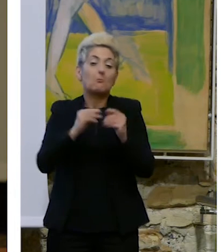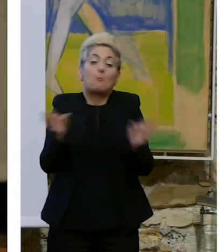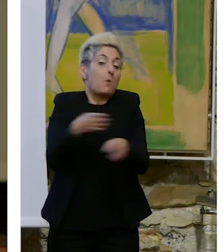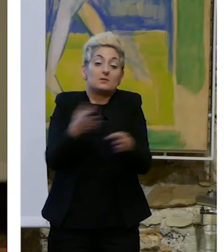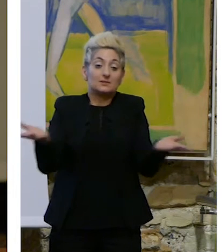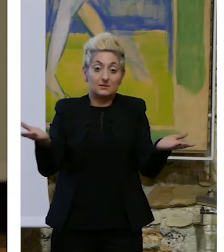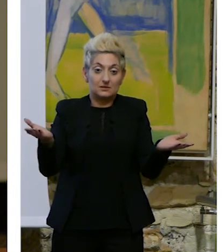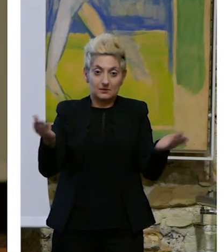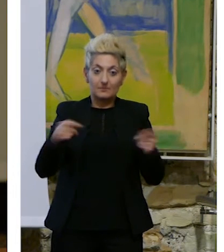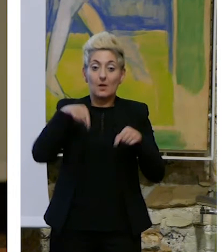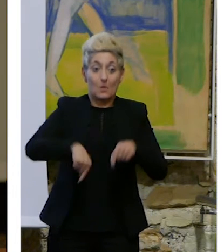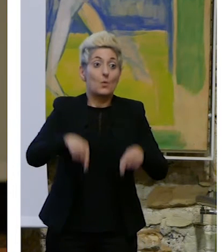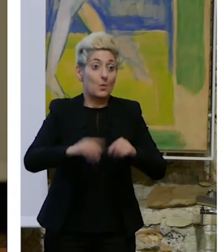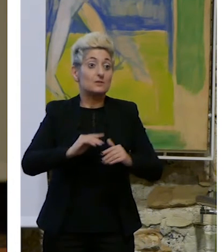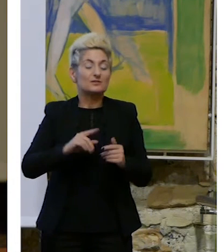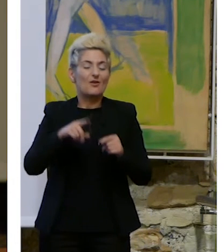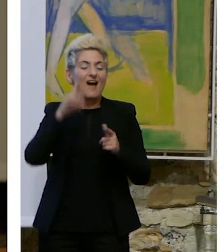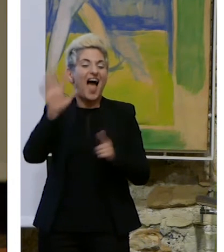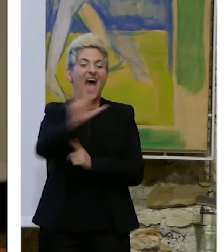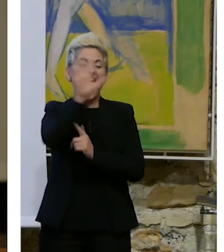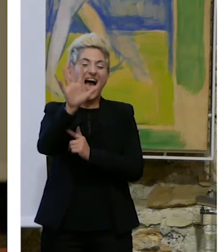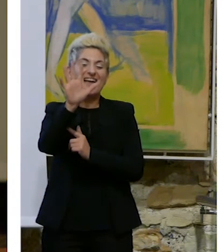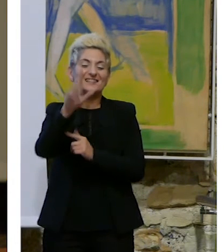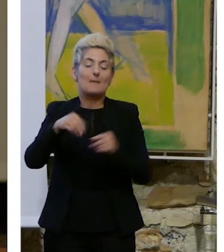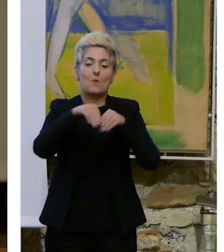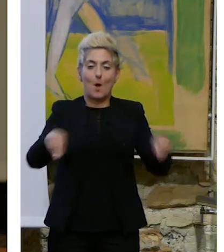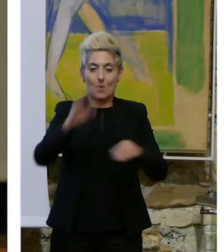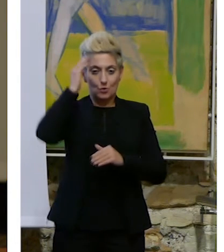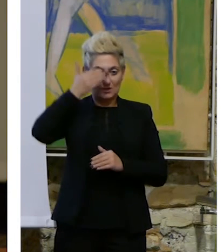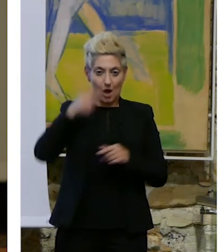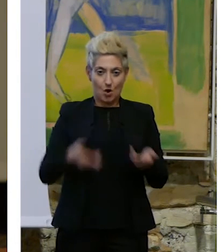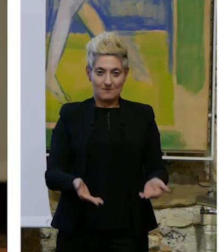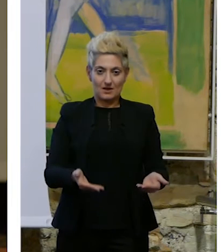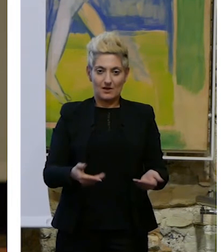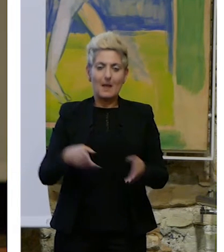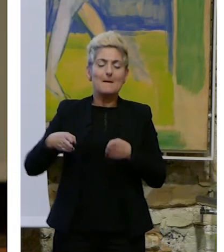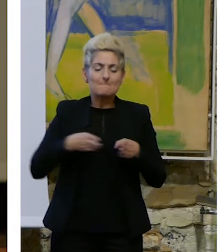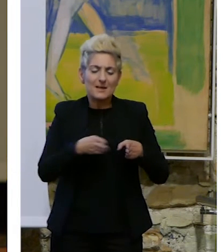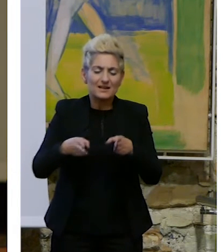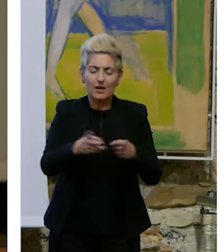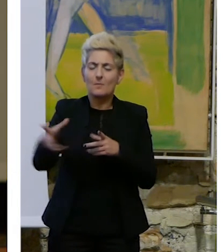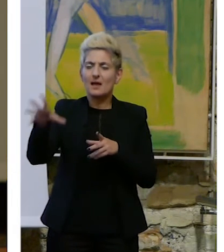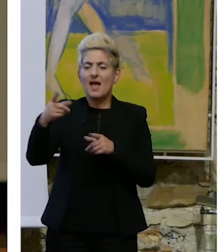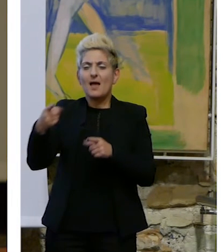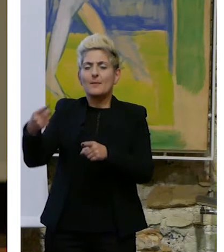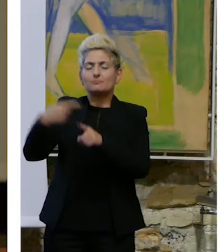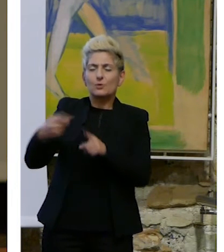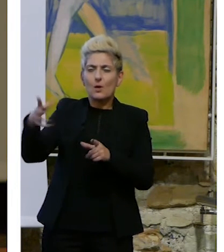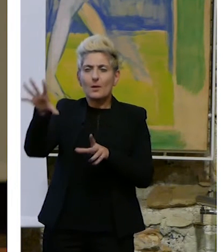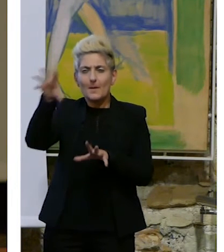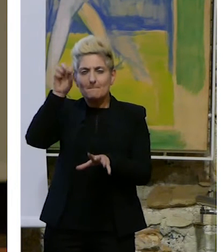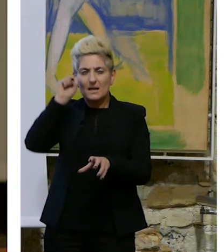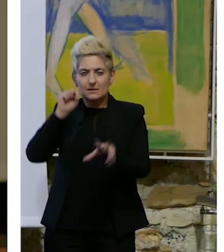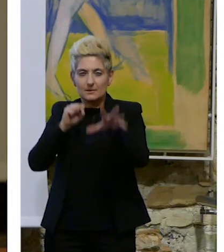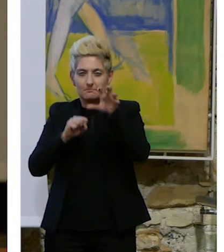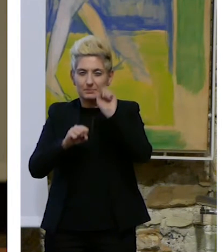di questo museo. Offrire un percorso che sia di assimilazione degli elementi talmente